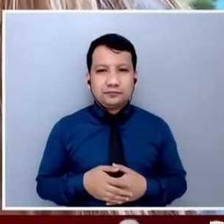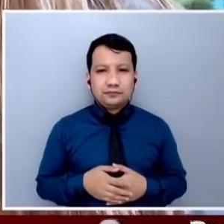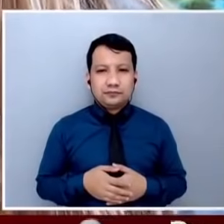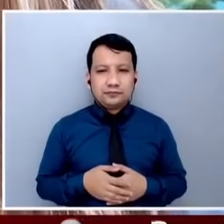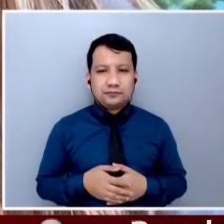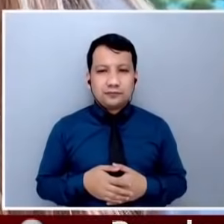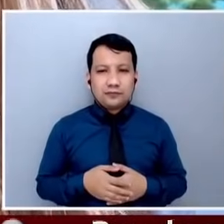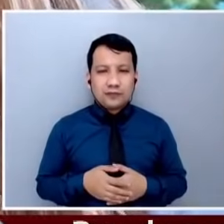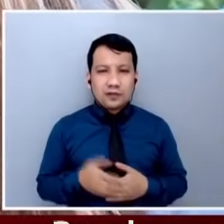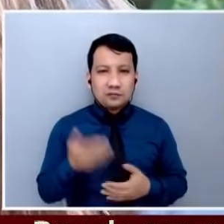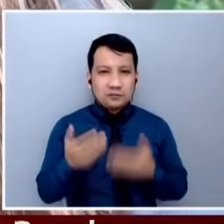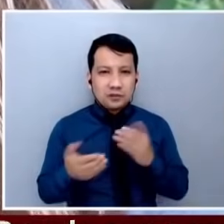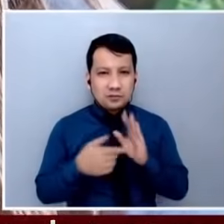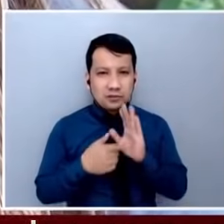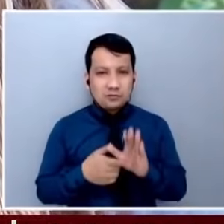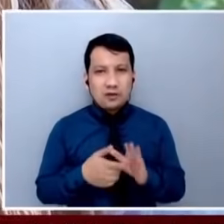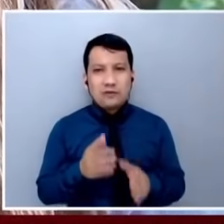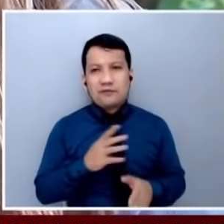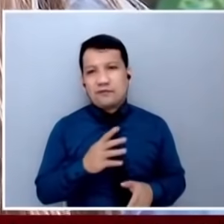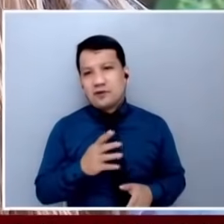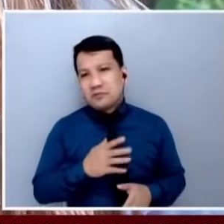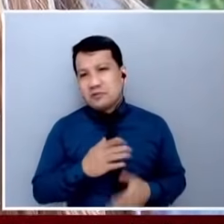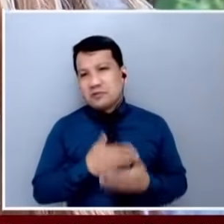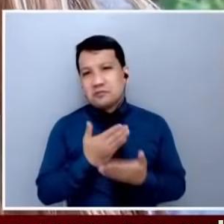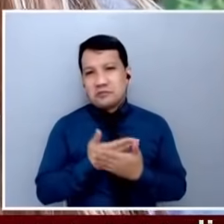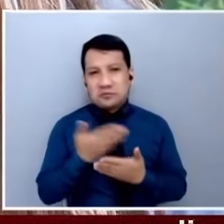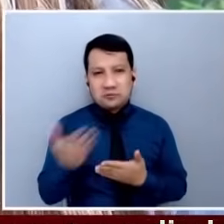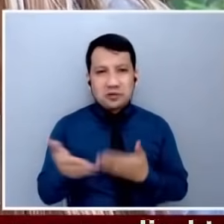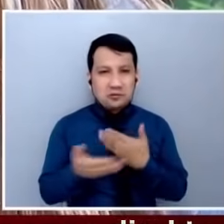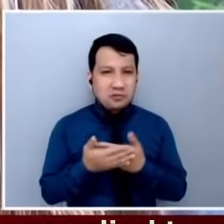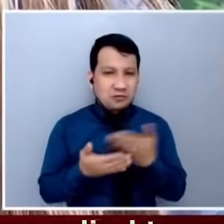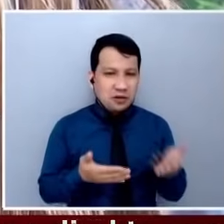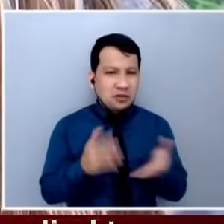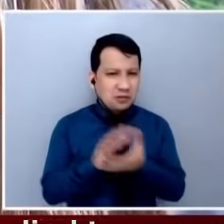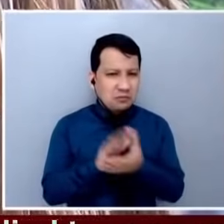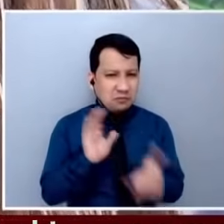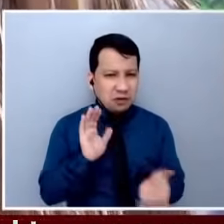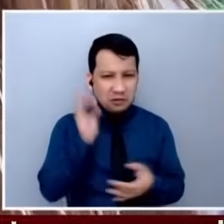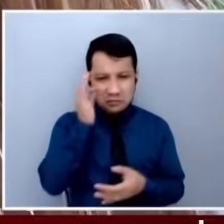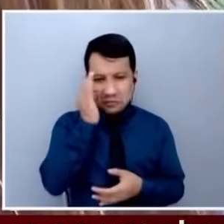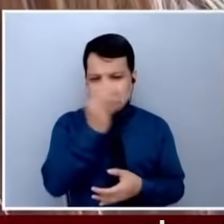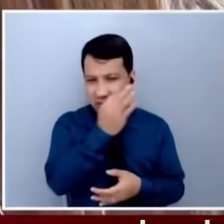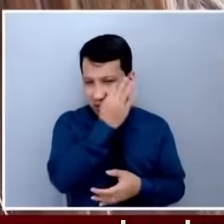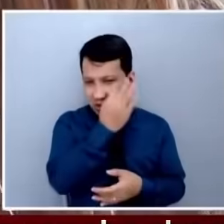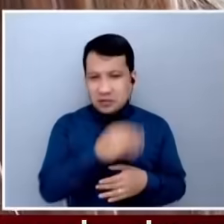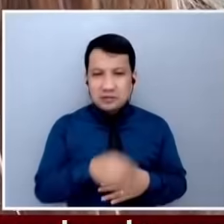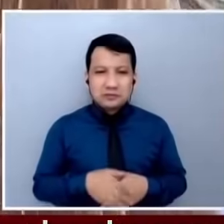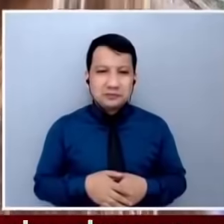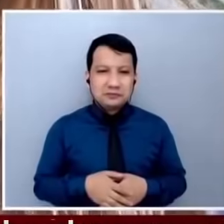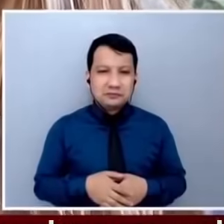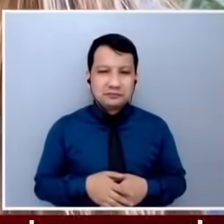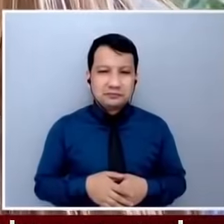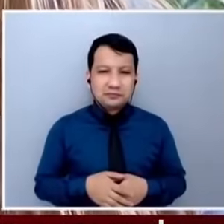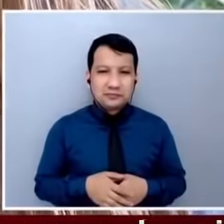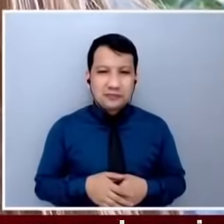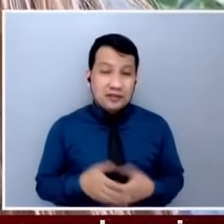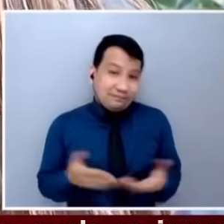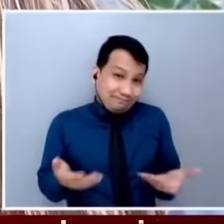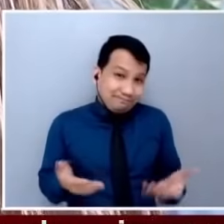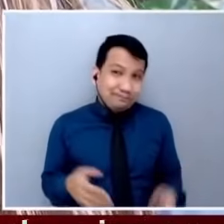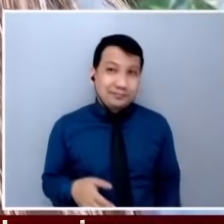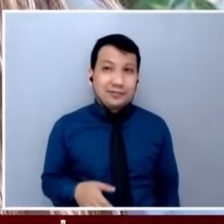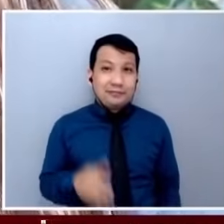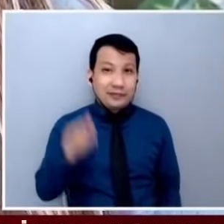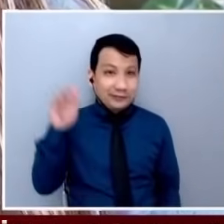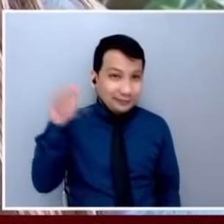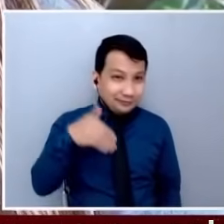Kahit papaano naman, okay naman, may bumibili naman kahit malang bulaklak. Pero yun nga, magtawag na lang